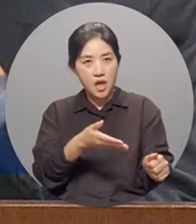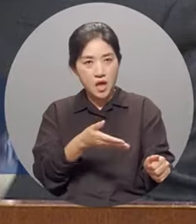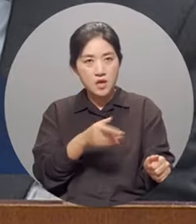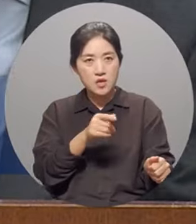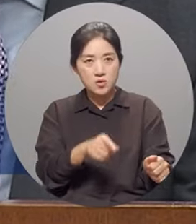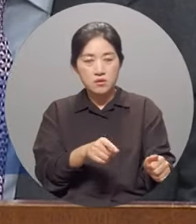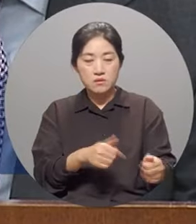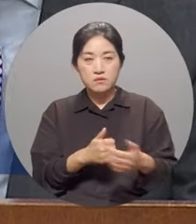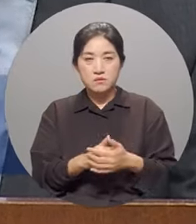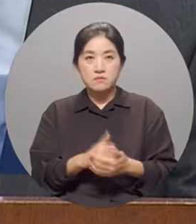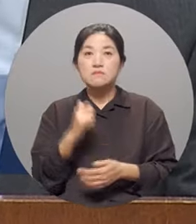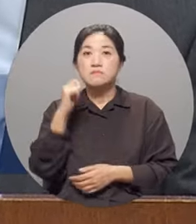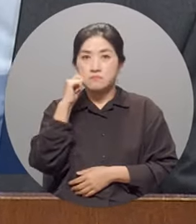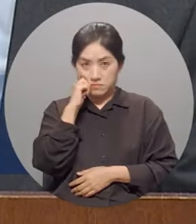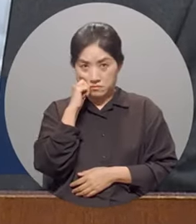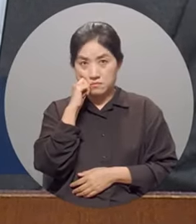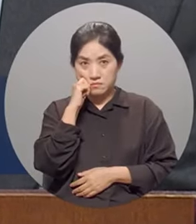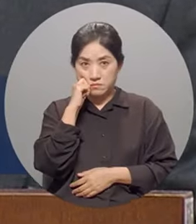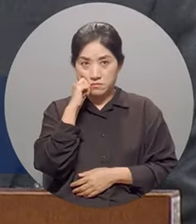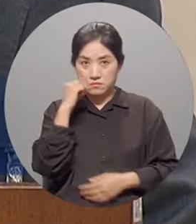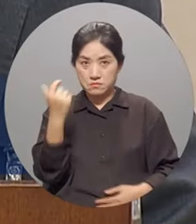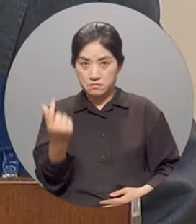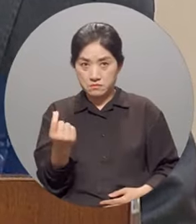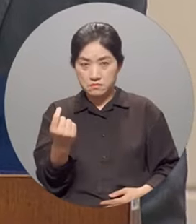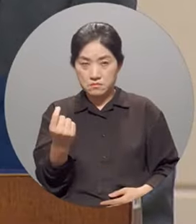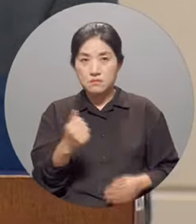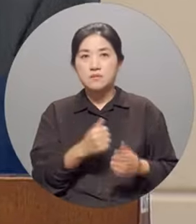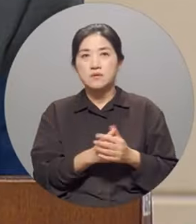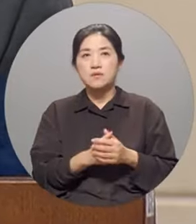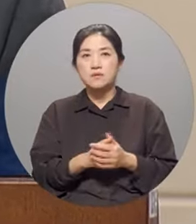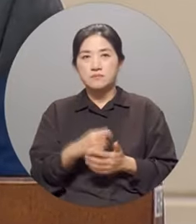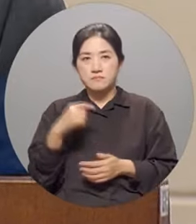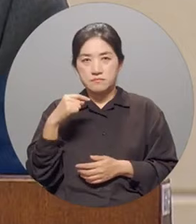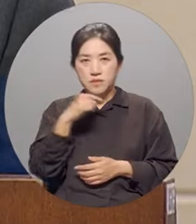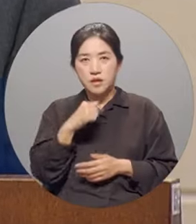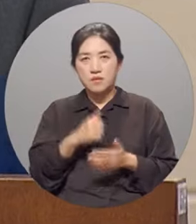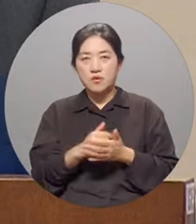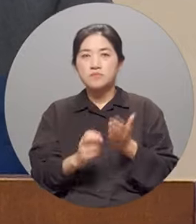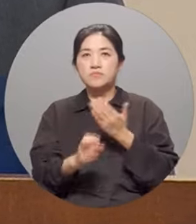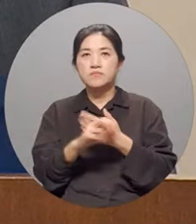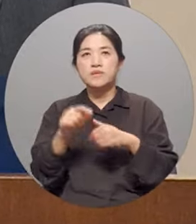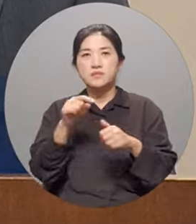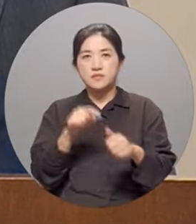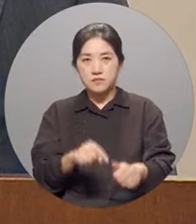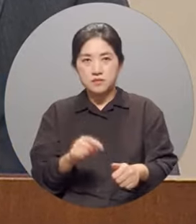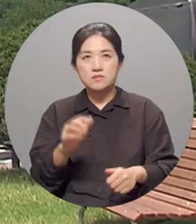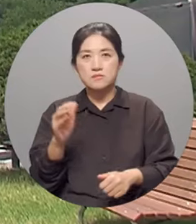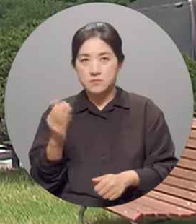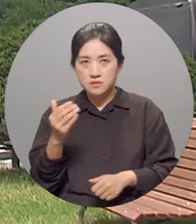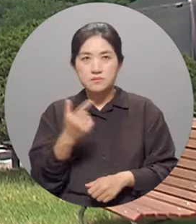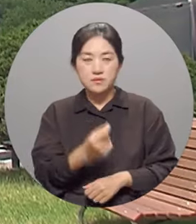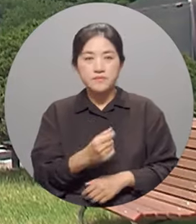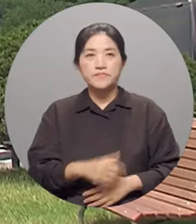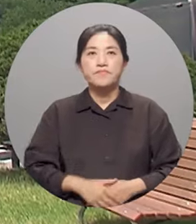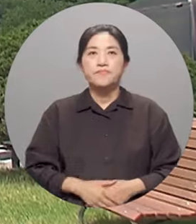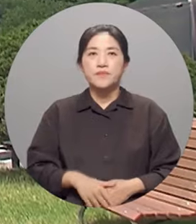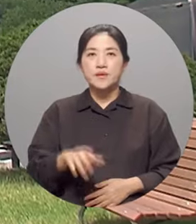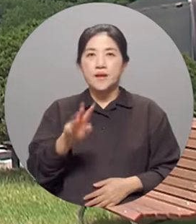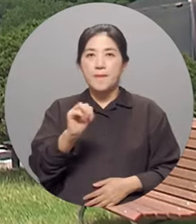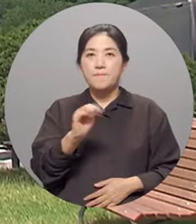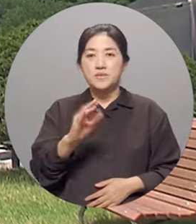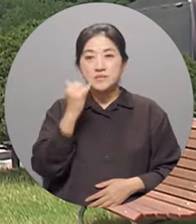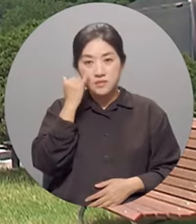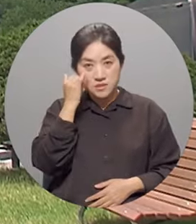이것 또한 해선 안 되는 일이죠 그 좀 엄밀하게 말하면 부당한 부당한지 MBC